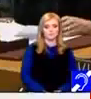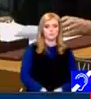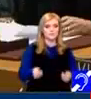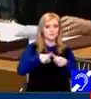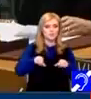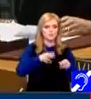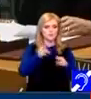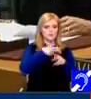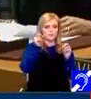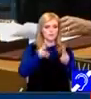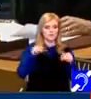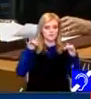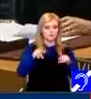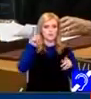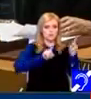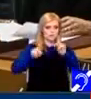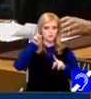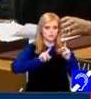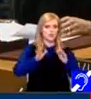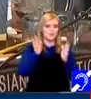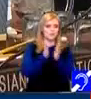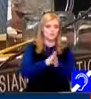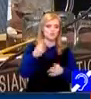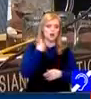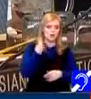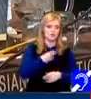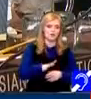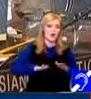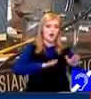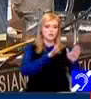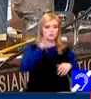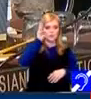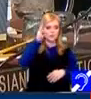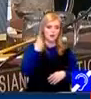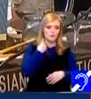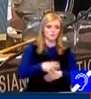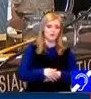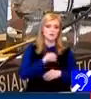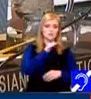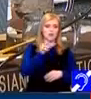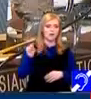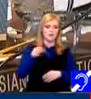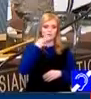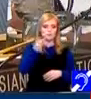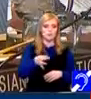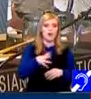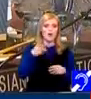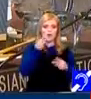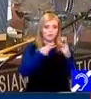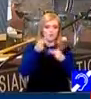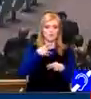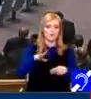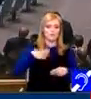Consiliul de Securitate s-a reunit în ședință de urgență la solicitarea Londrei. Adjunctul ambasadorului britanic, Jonathan Allen, a declarat că otrăvirea